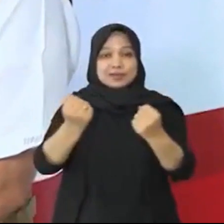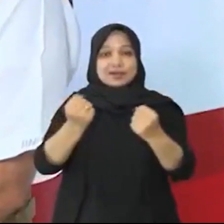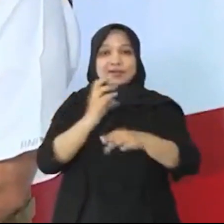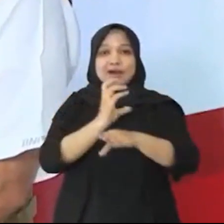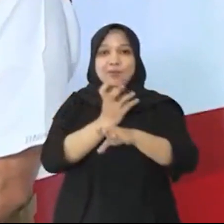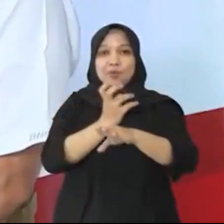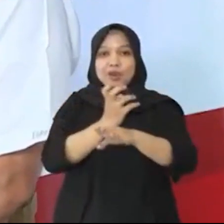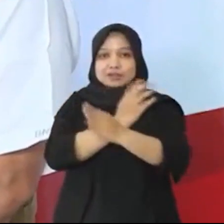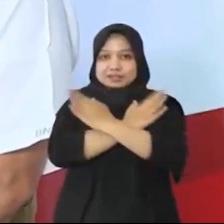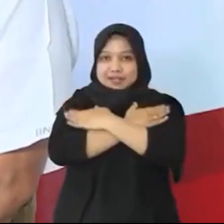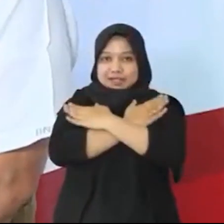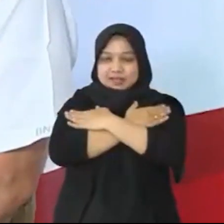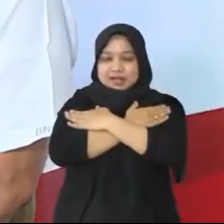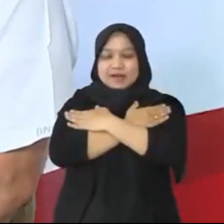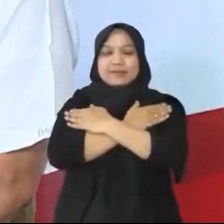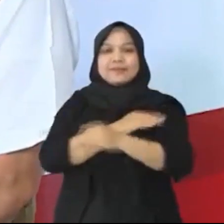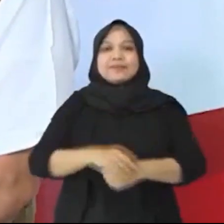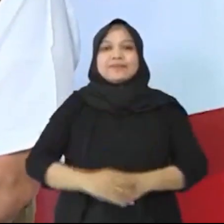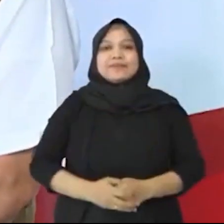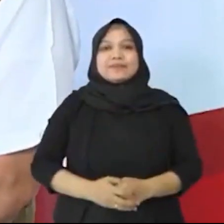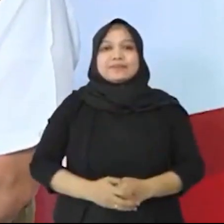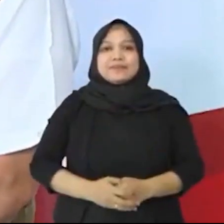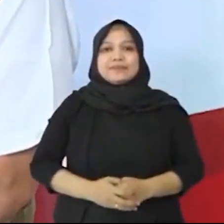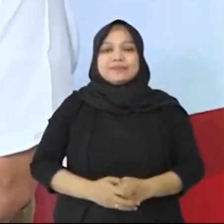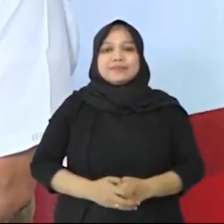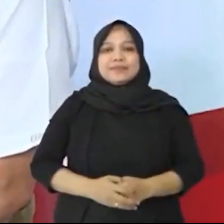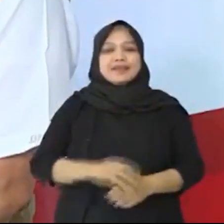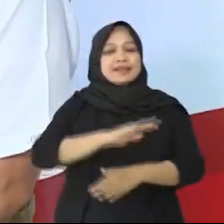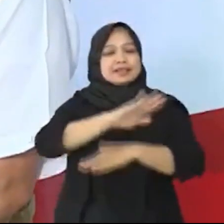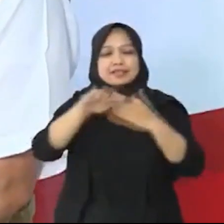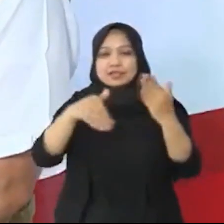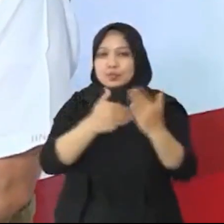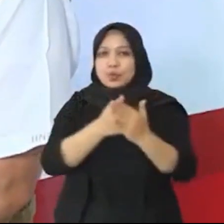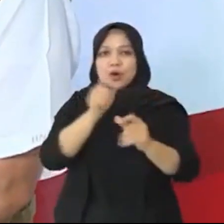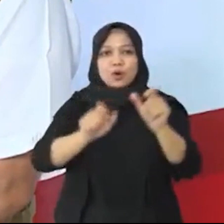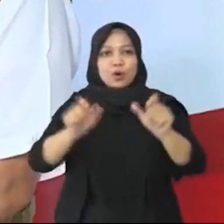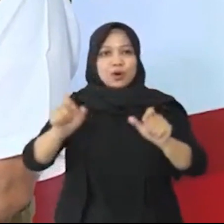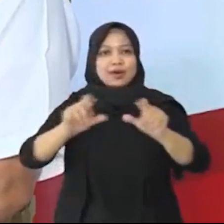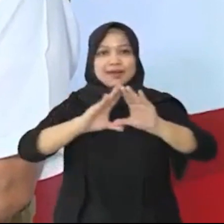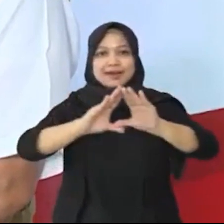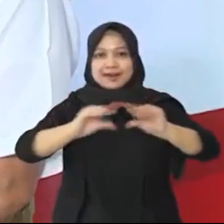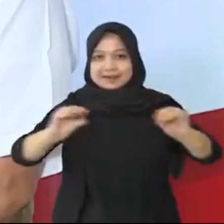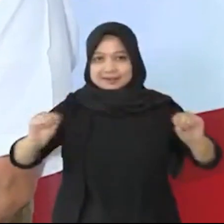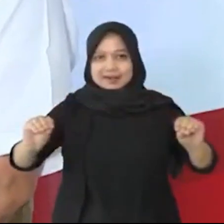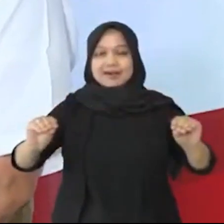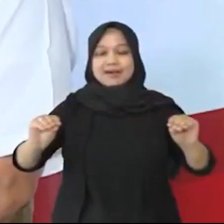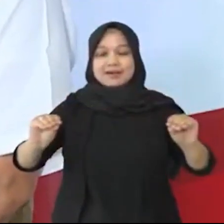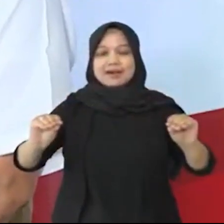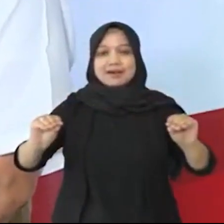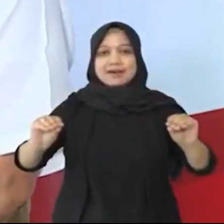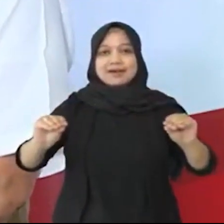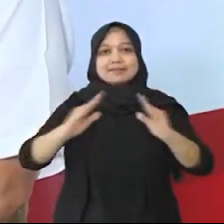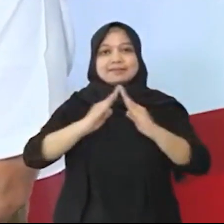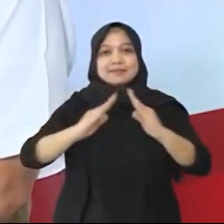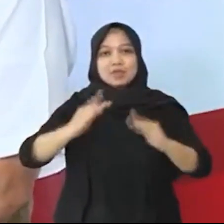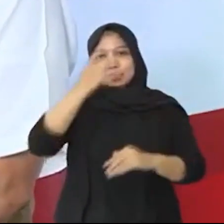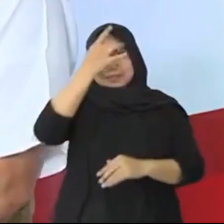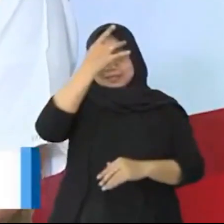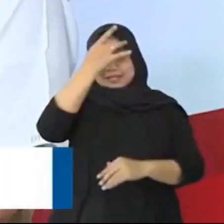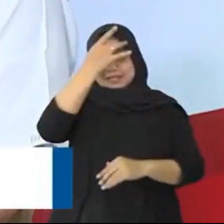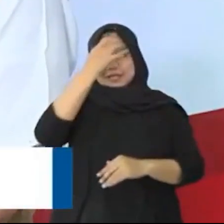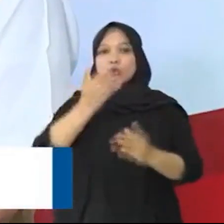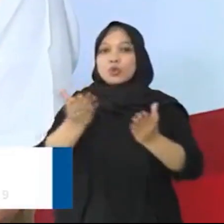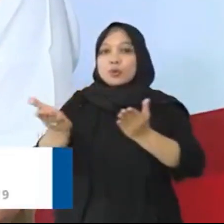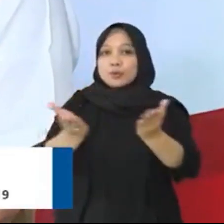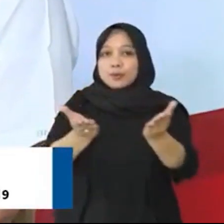ambulans dan semua karyawan yang pada saatnya sedang bekerja dalam